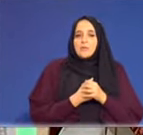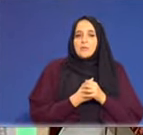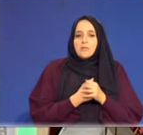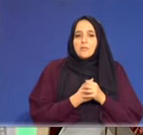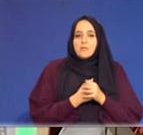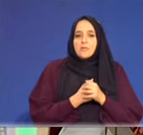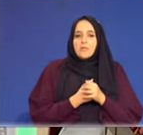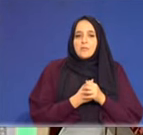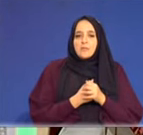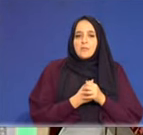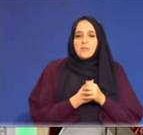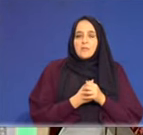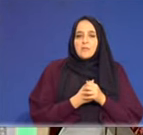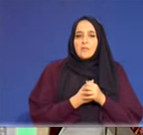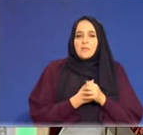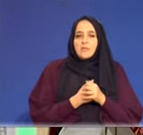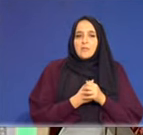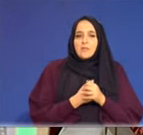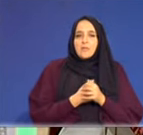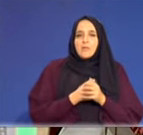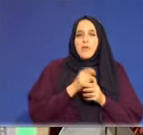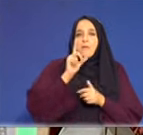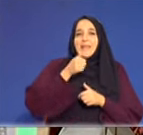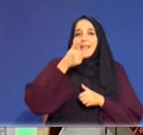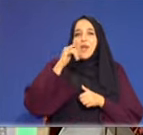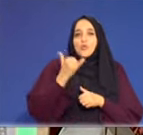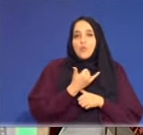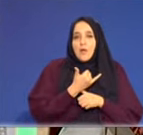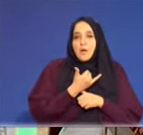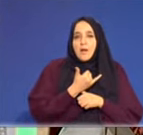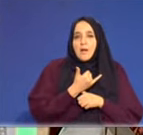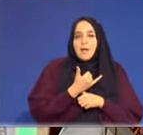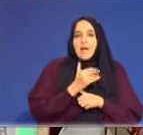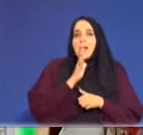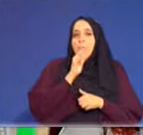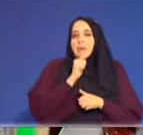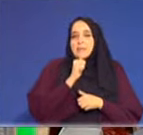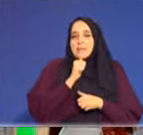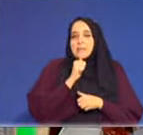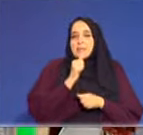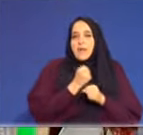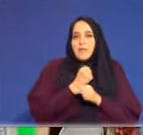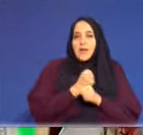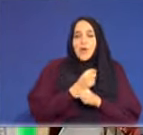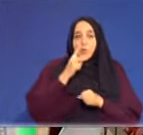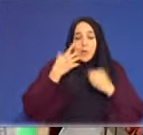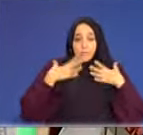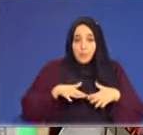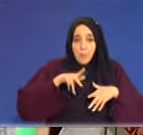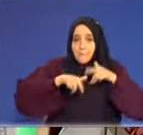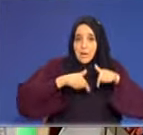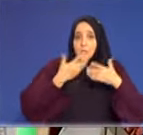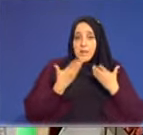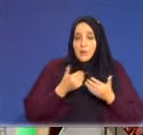نتاعو؟ عطاولو 21 يوم. 21 يوم. طيب مضرور أم خالد، مضرور من رجليه